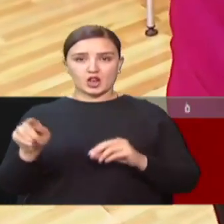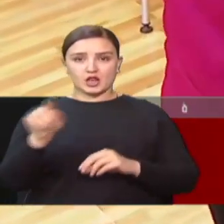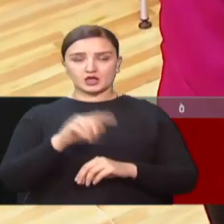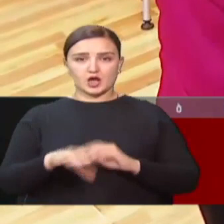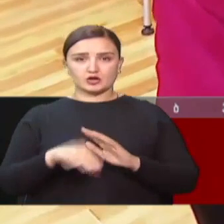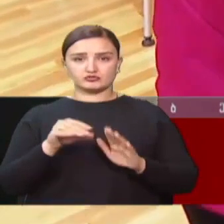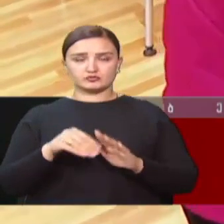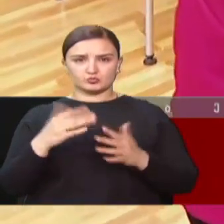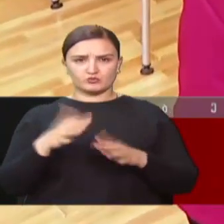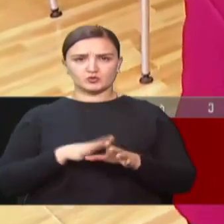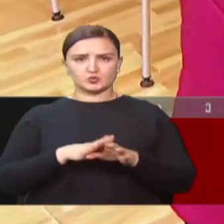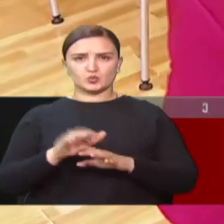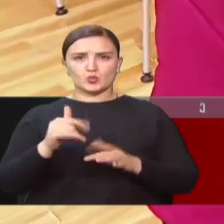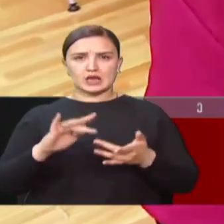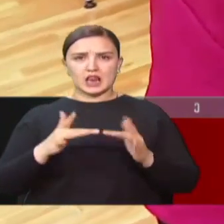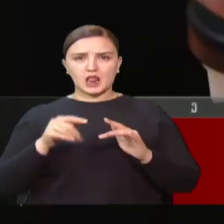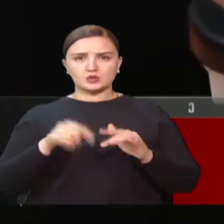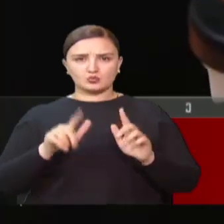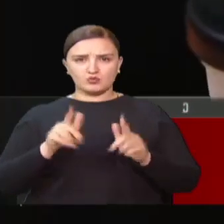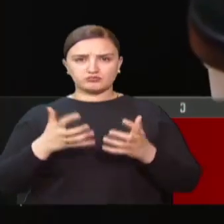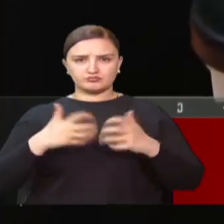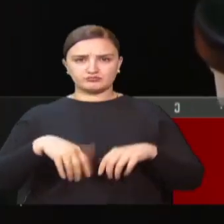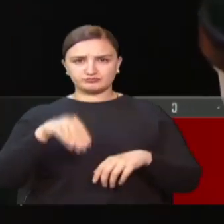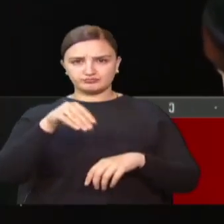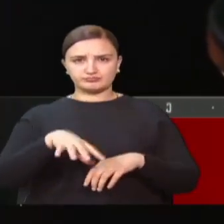არჩევნები თითქმის სრულად ელექტრონული სისტემით